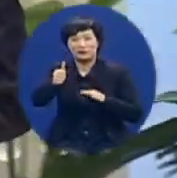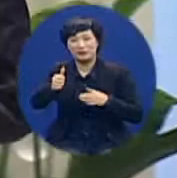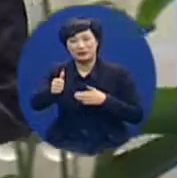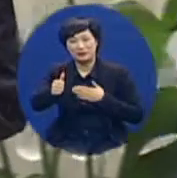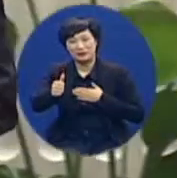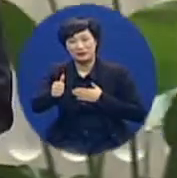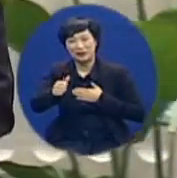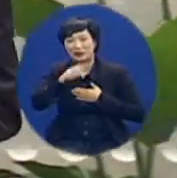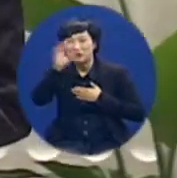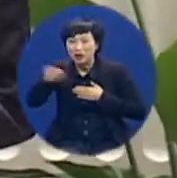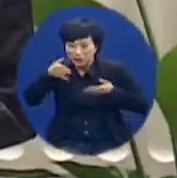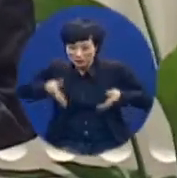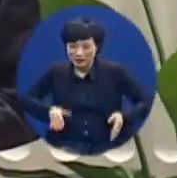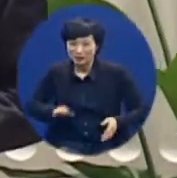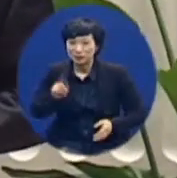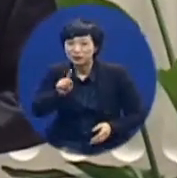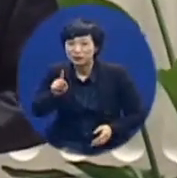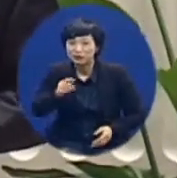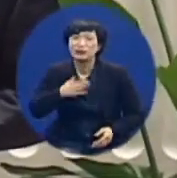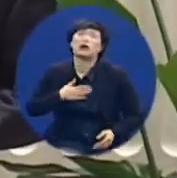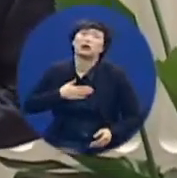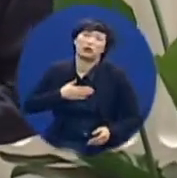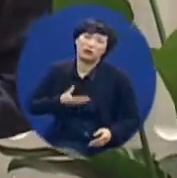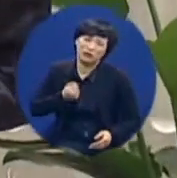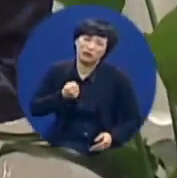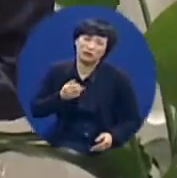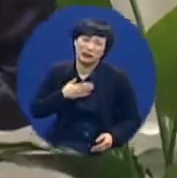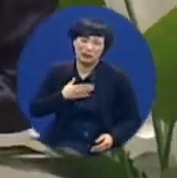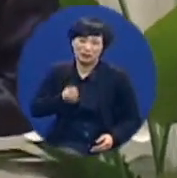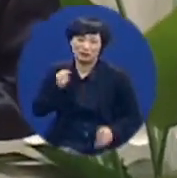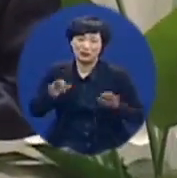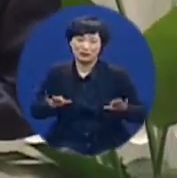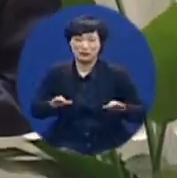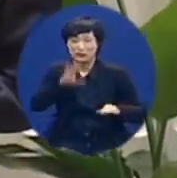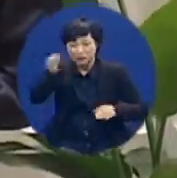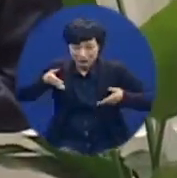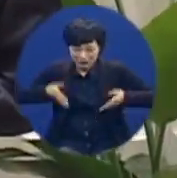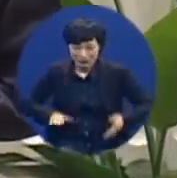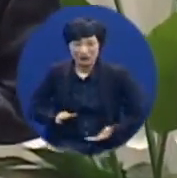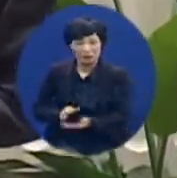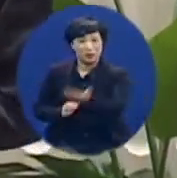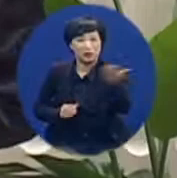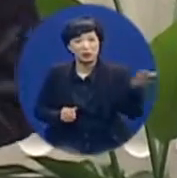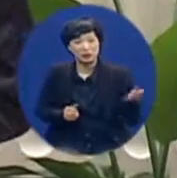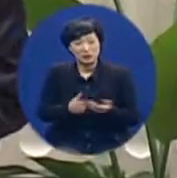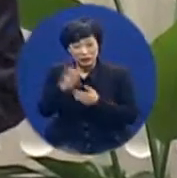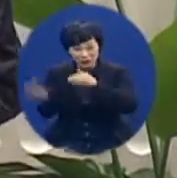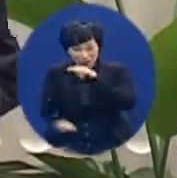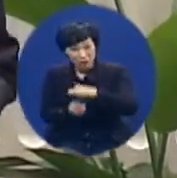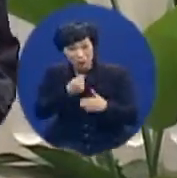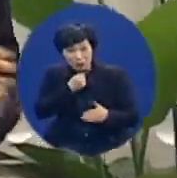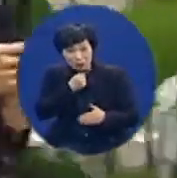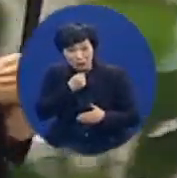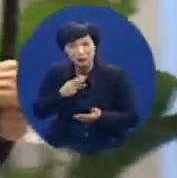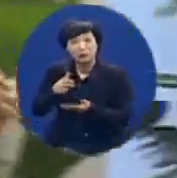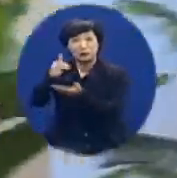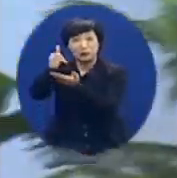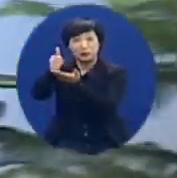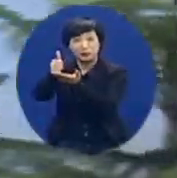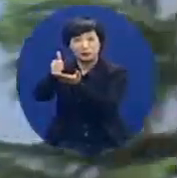성탄은 내 겁니다 아멘 오늘 성탄을 당신에게 이루어지기 원하시는